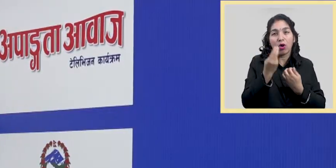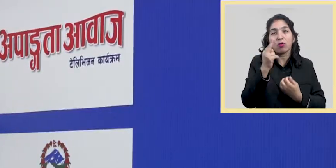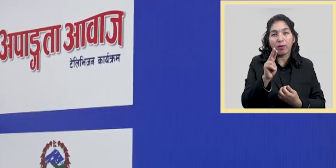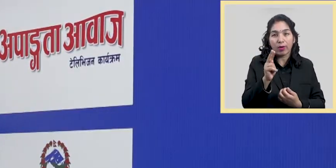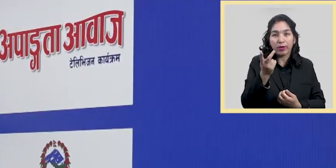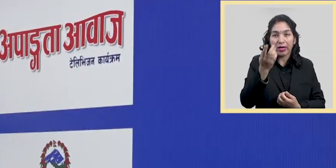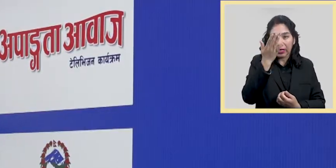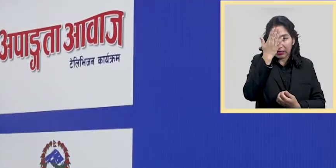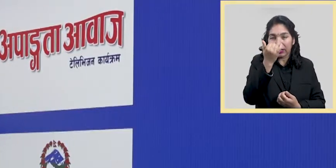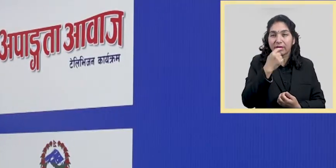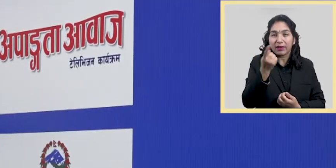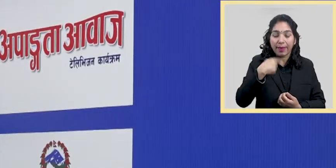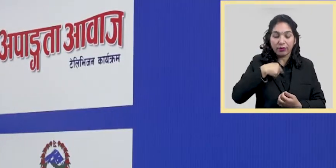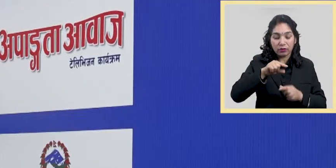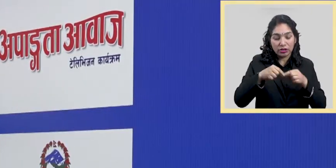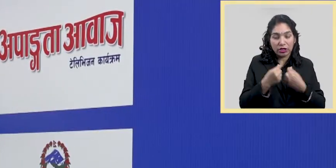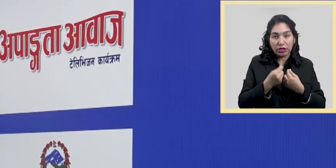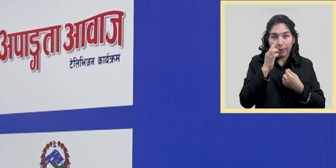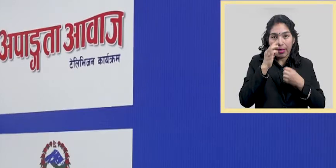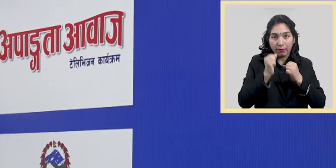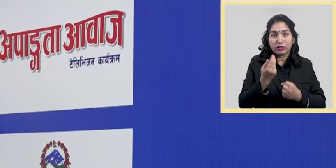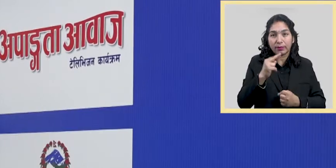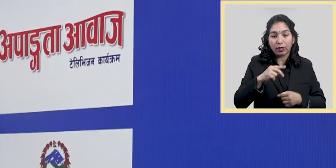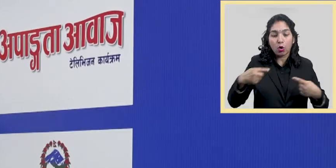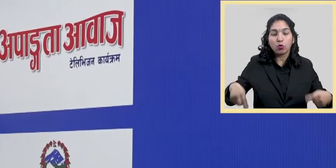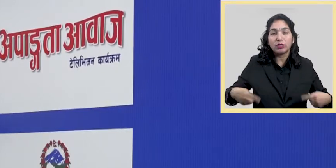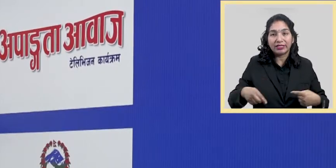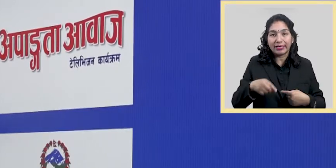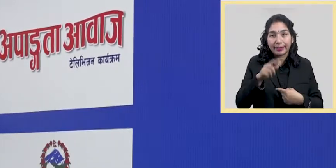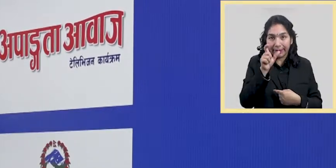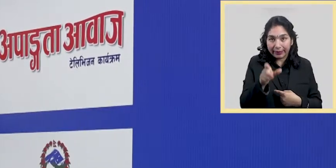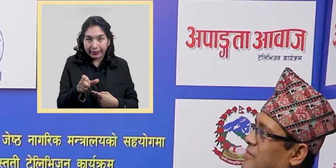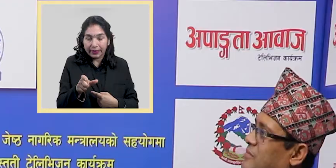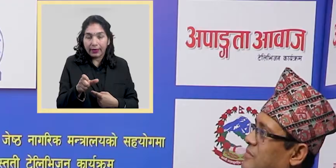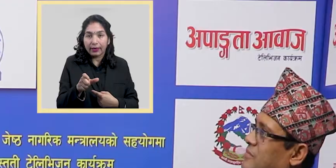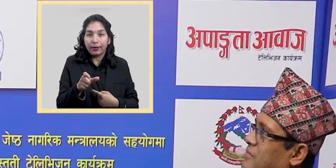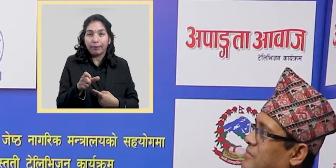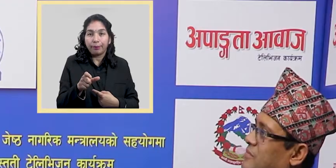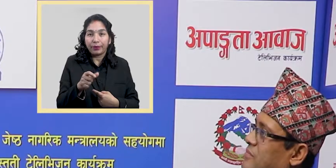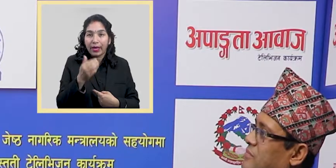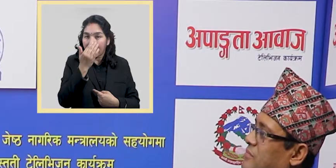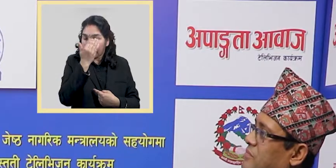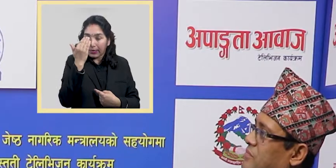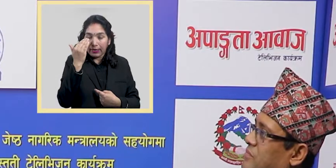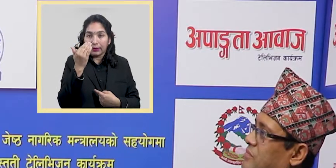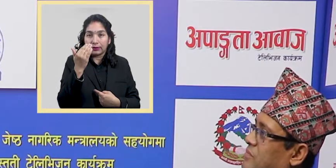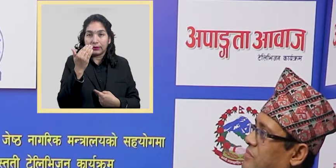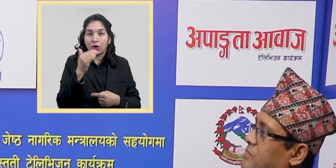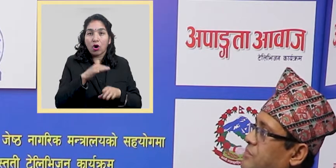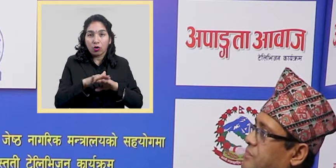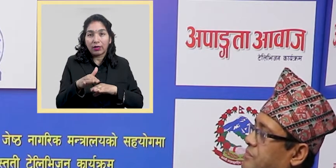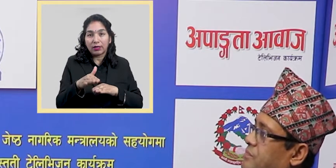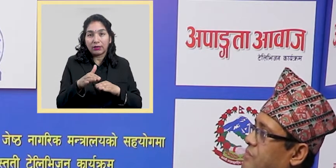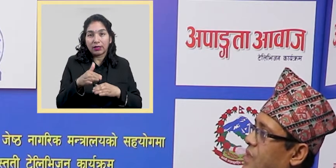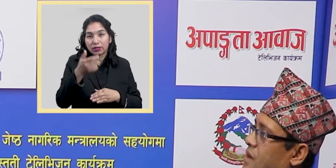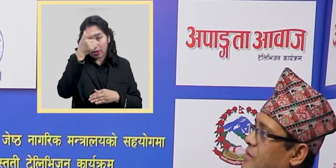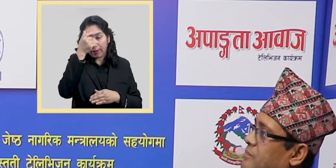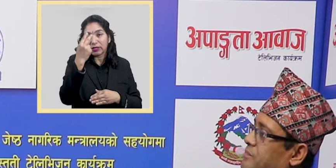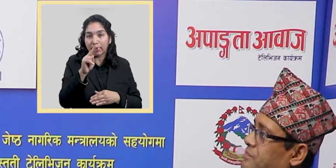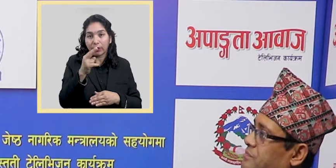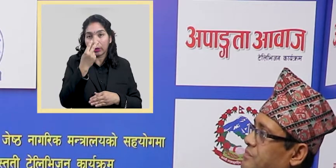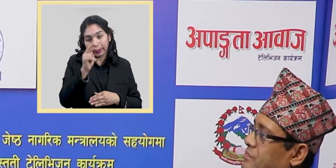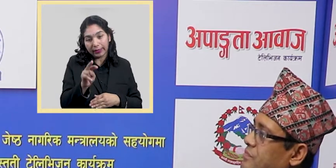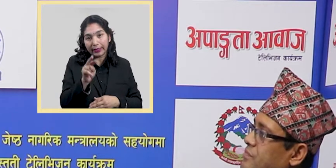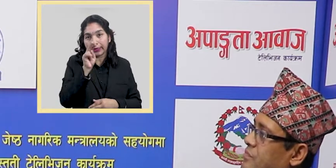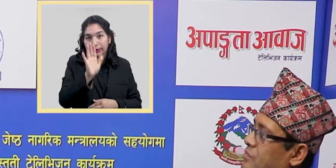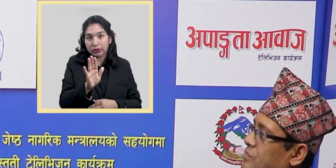किन भन्दाखेरि हामी यस क्षेत्रमा बस्ने भएकोले व्हीलचेयर प्रयोगकर्ताहरू त्यो अब चाहिँ आँखा नदेख्ने व्यक्तिहरूलाई चाहिँ एकदम समस्या भएको